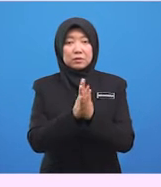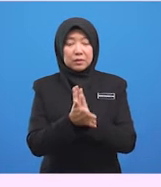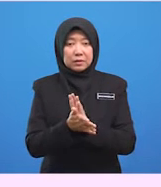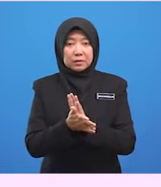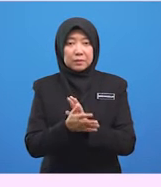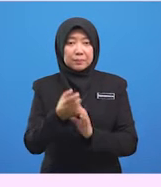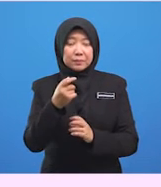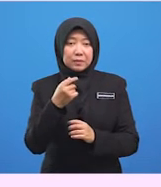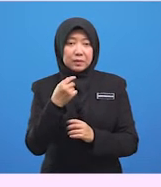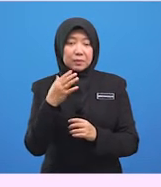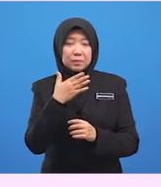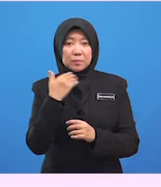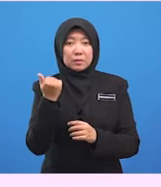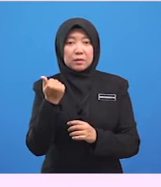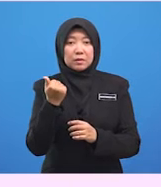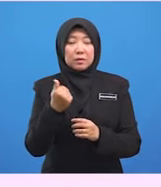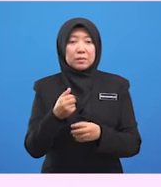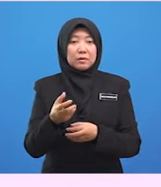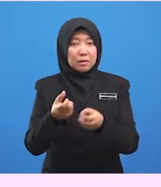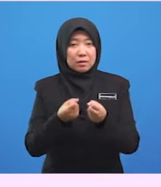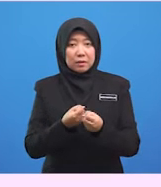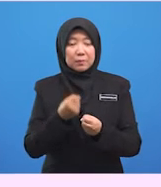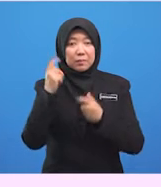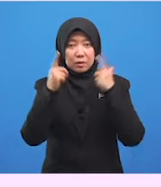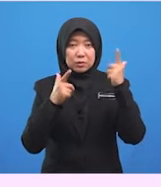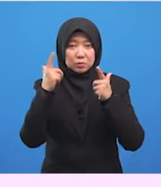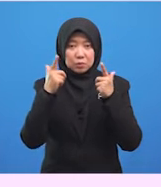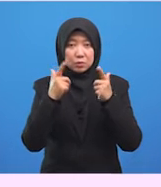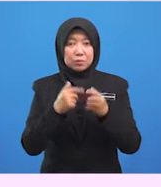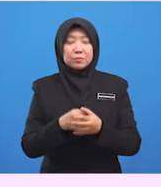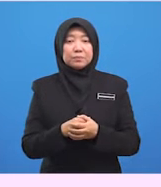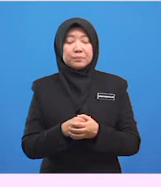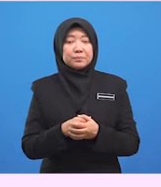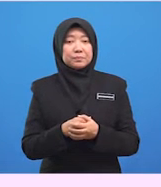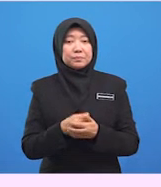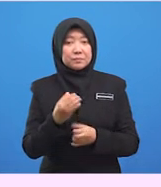daya tarikan pelancong domestik maupun antarbangsa